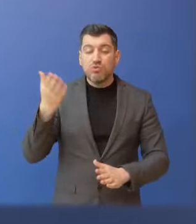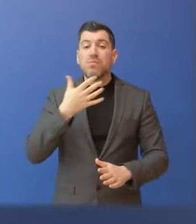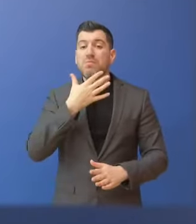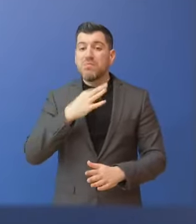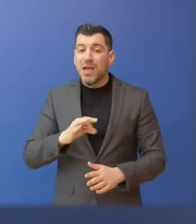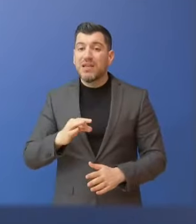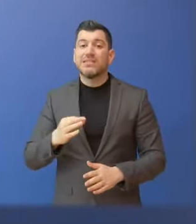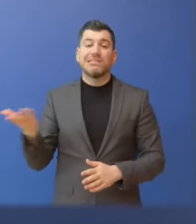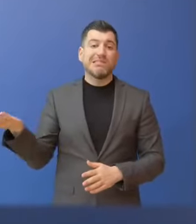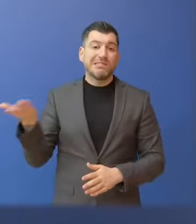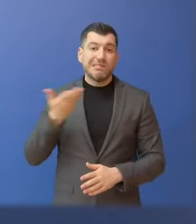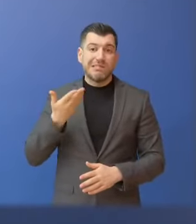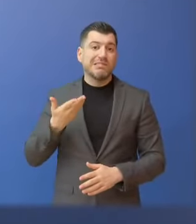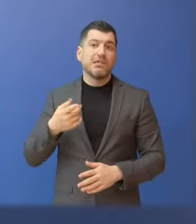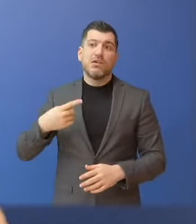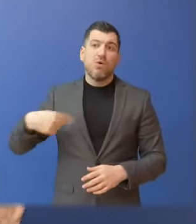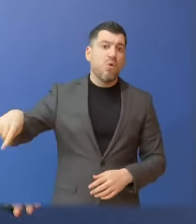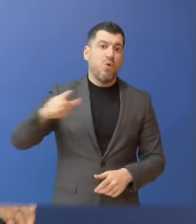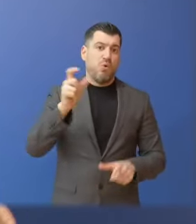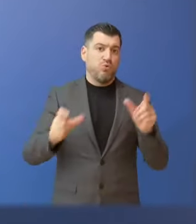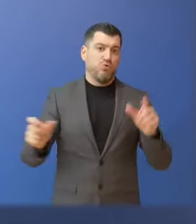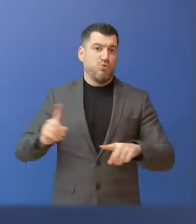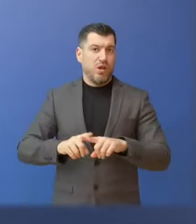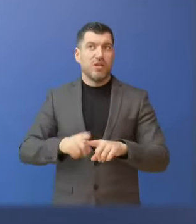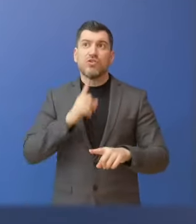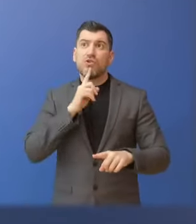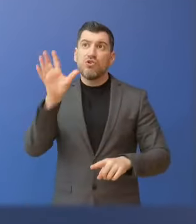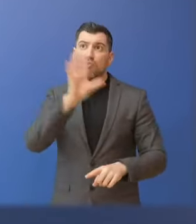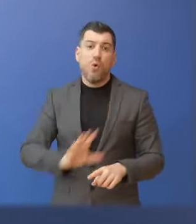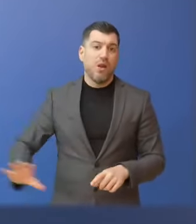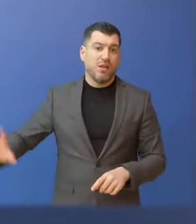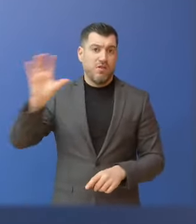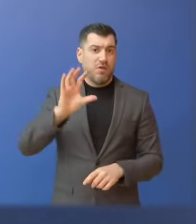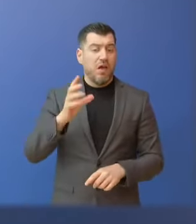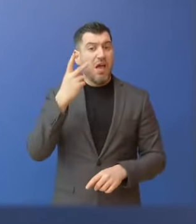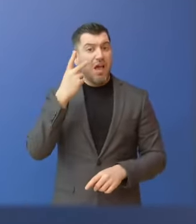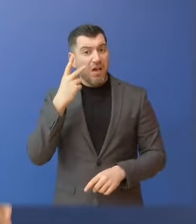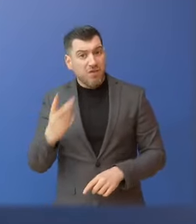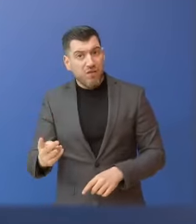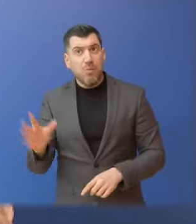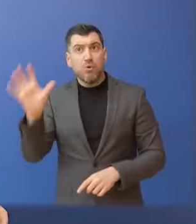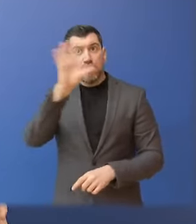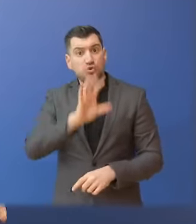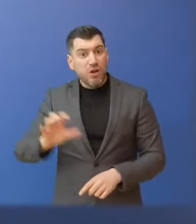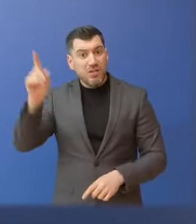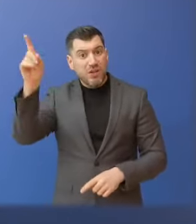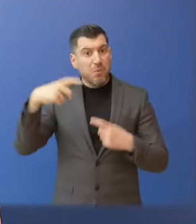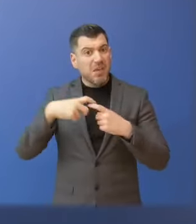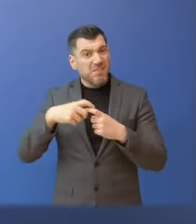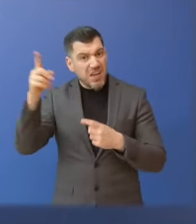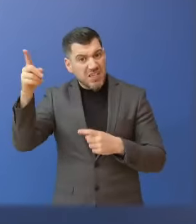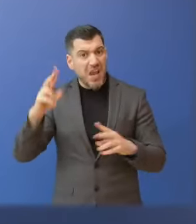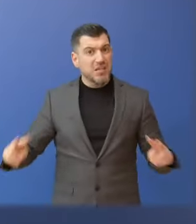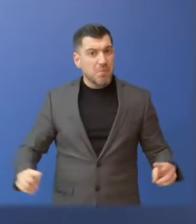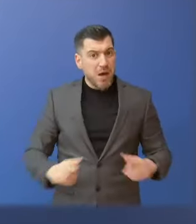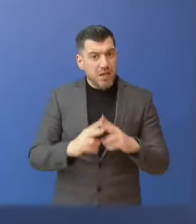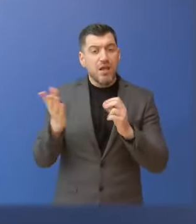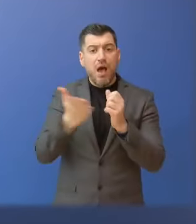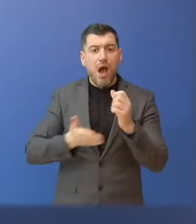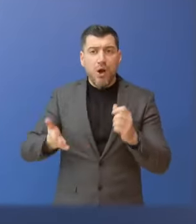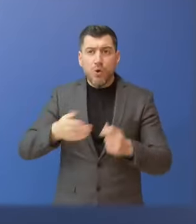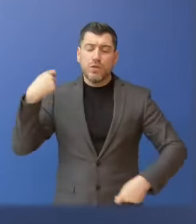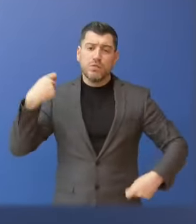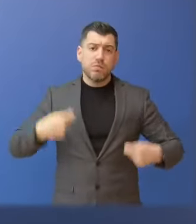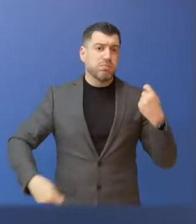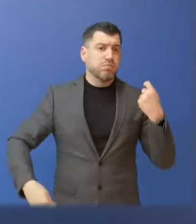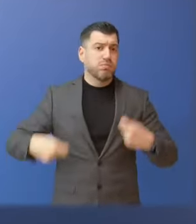έ φαινόμενο που πλήτει όλη την ευρώπη όπου βλέπουμε αγροτικές κινητοποιήσεις και τρακτέρ ακόμα και στους δρόμους των βρυξελλών ή του παρισιού η κυβέρνηση